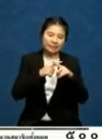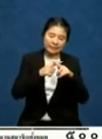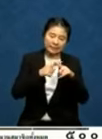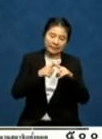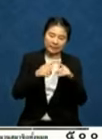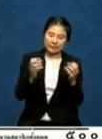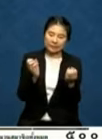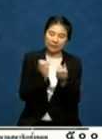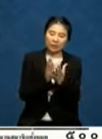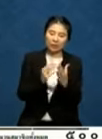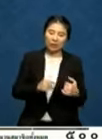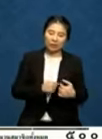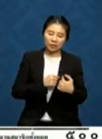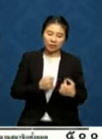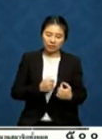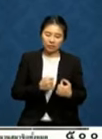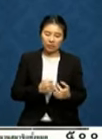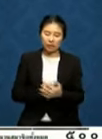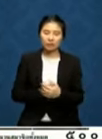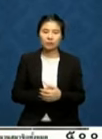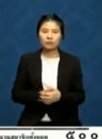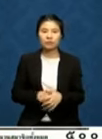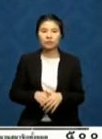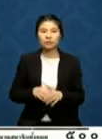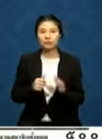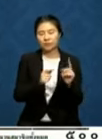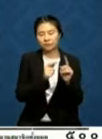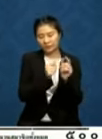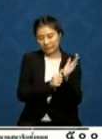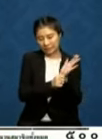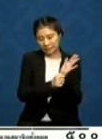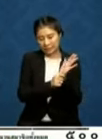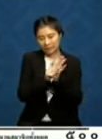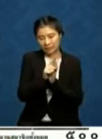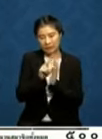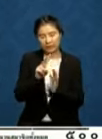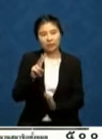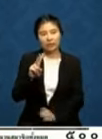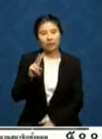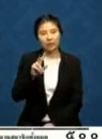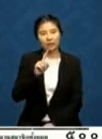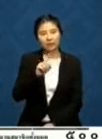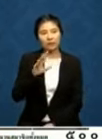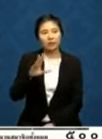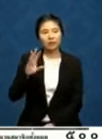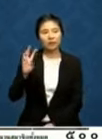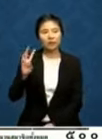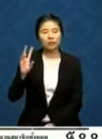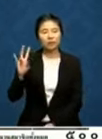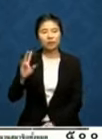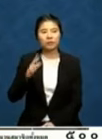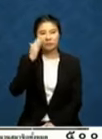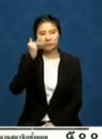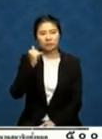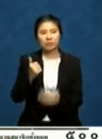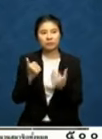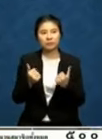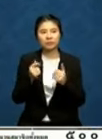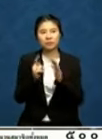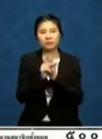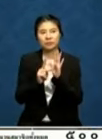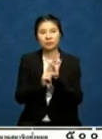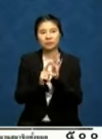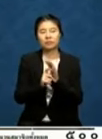ใจแก้ไขเพิ่มเติมมาตรา1567วงเล็บ2ค่ะเหตุผลค่ะโดยปัจจุบันนะคะประมวลกฎหมายแพ่งและพา